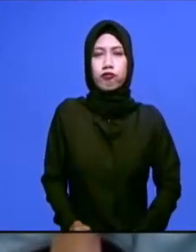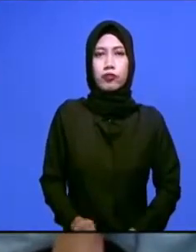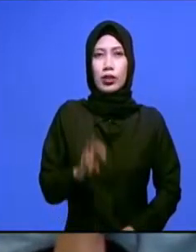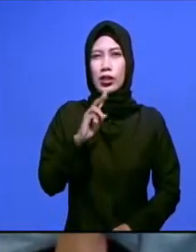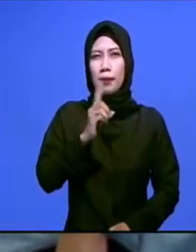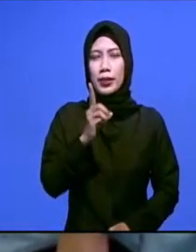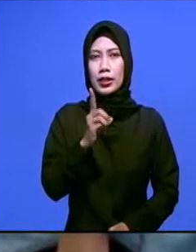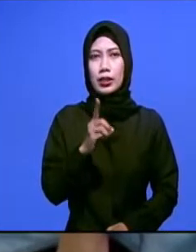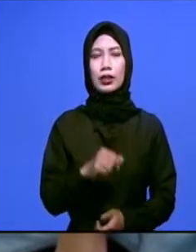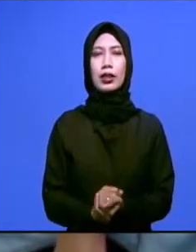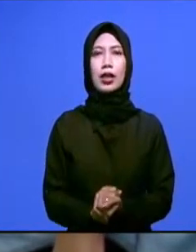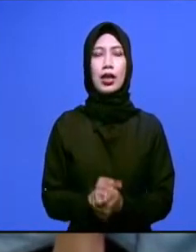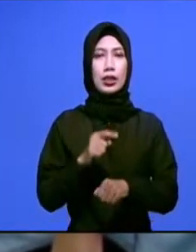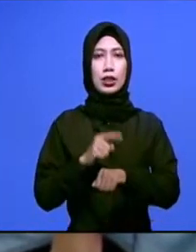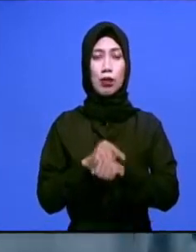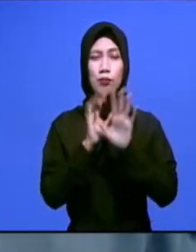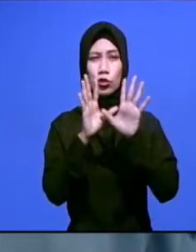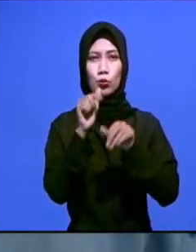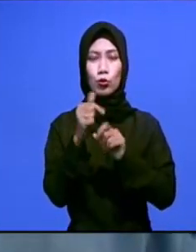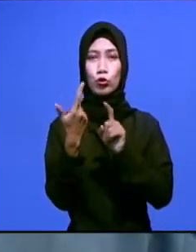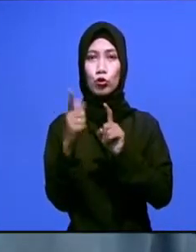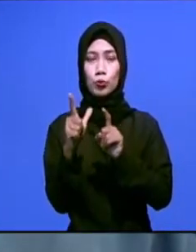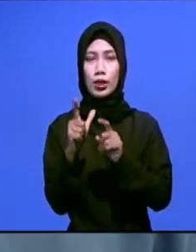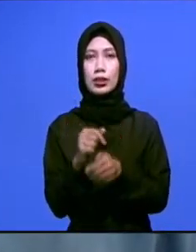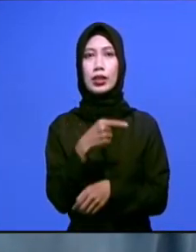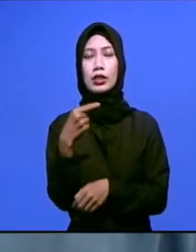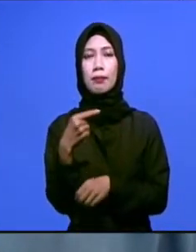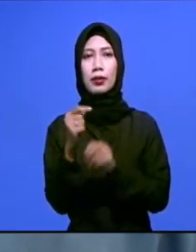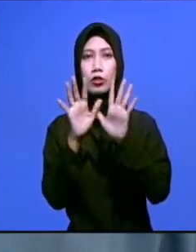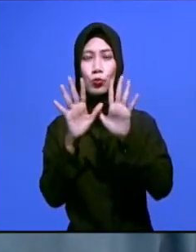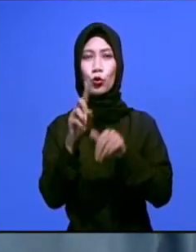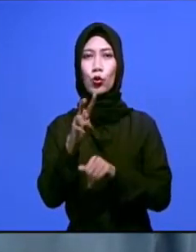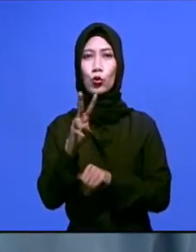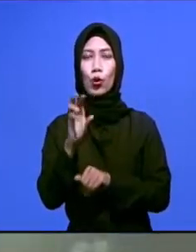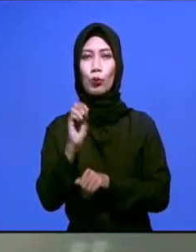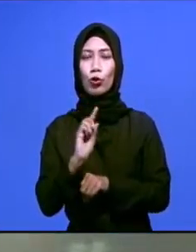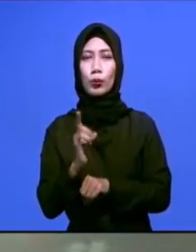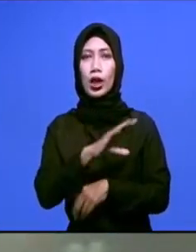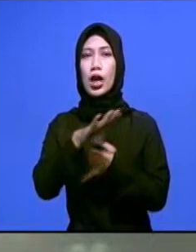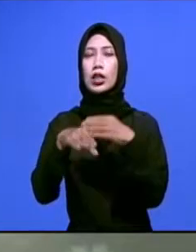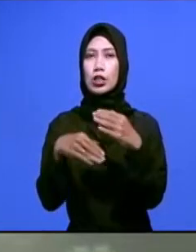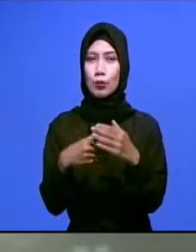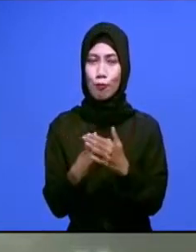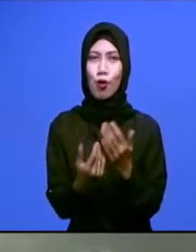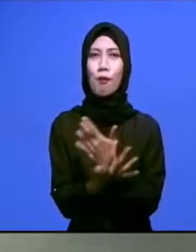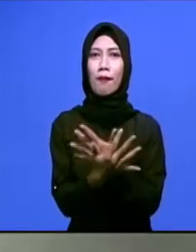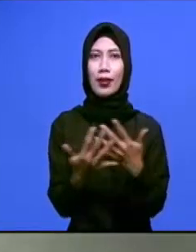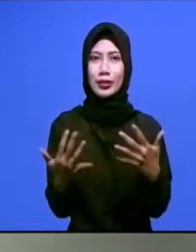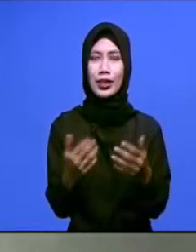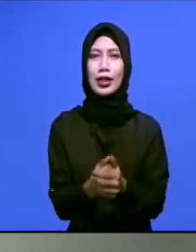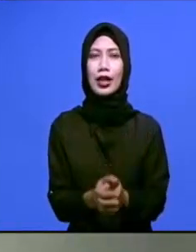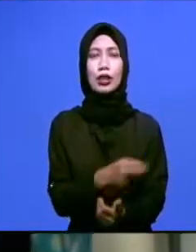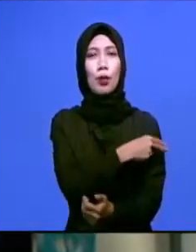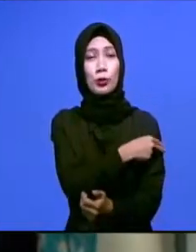menit, mulai pukul 10.17 menit hingga 10.20 menit, seluruh warga, baik petugas dan pengguna